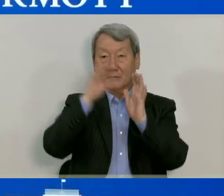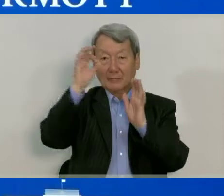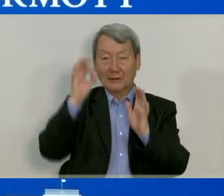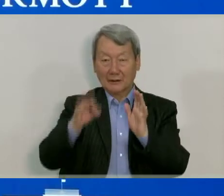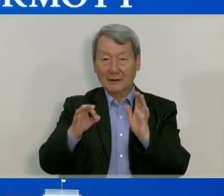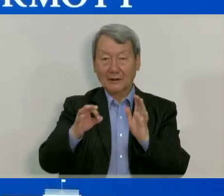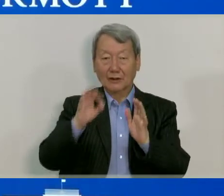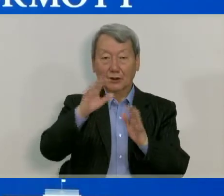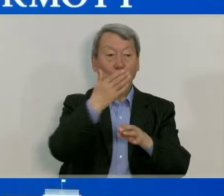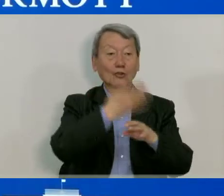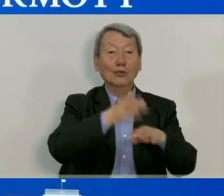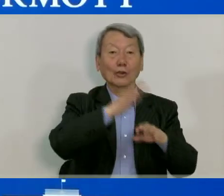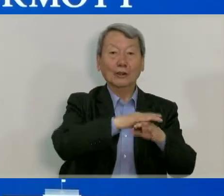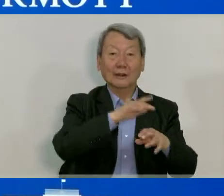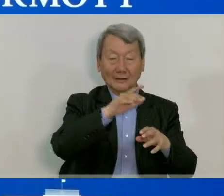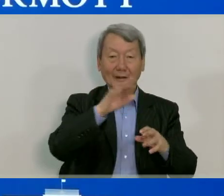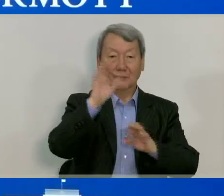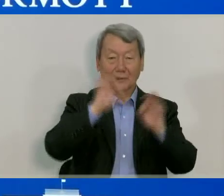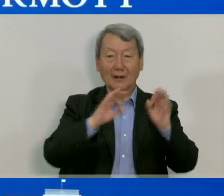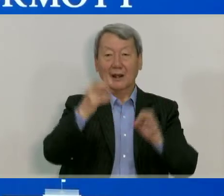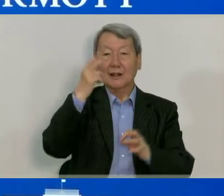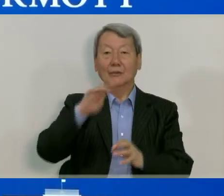2,8% это тяжелая форма,